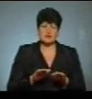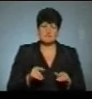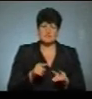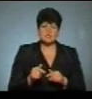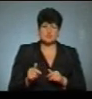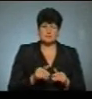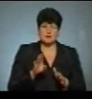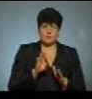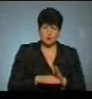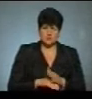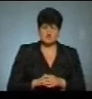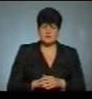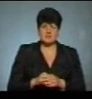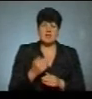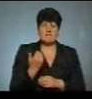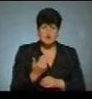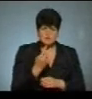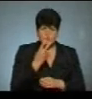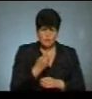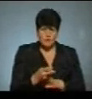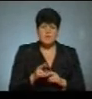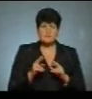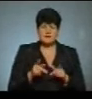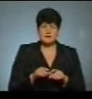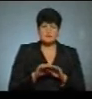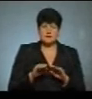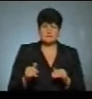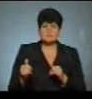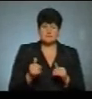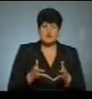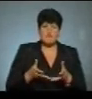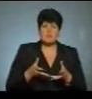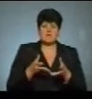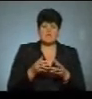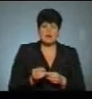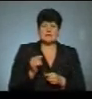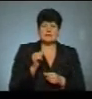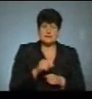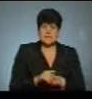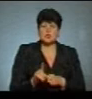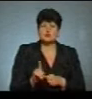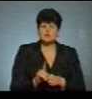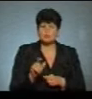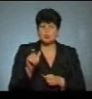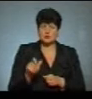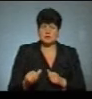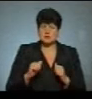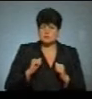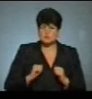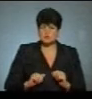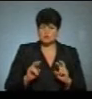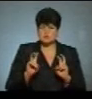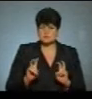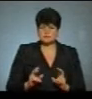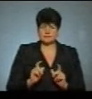забезпечення погіршився. На ваш погляд, як саме рівень забезпечення впливає на те, щоб людина спокійно перебувала на